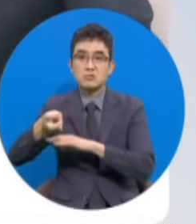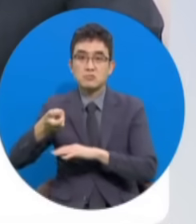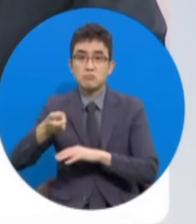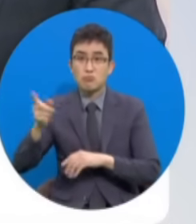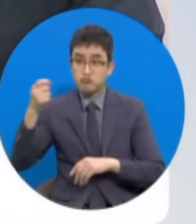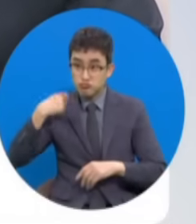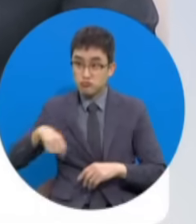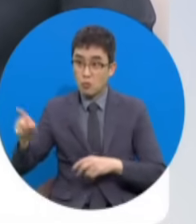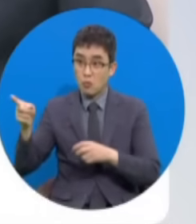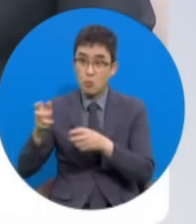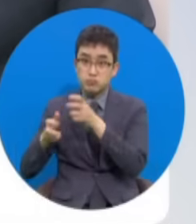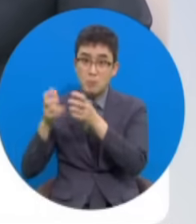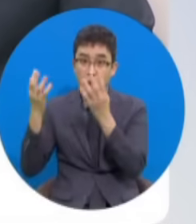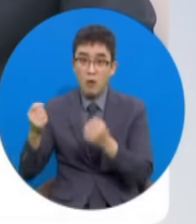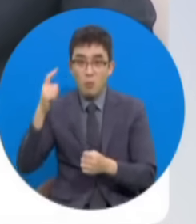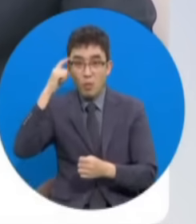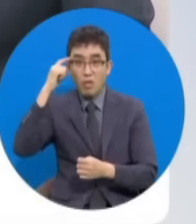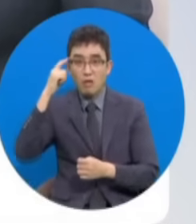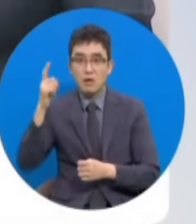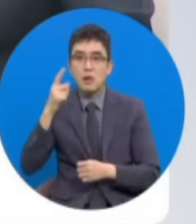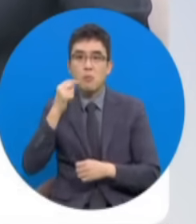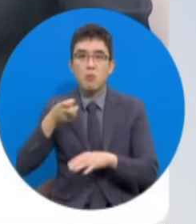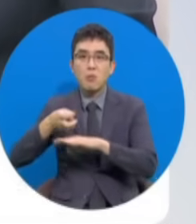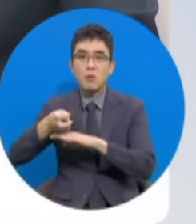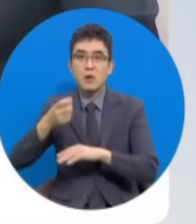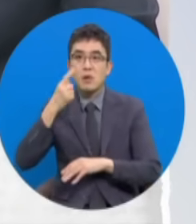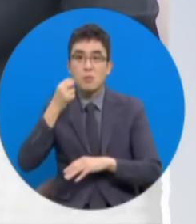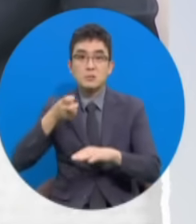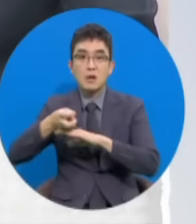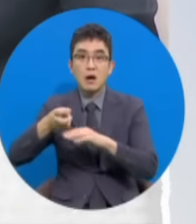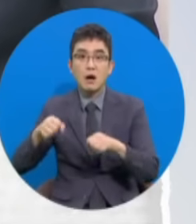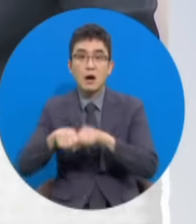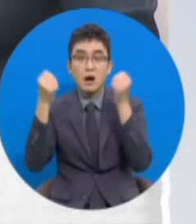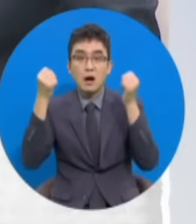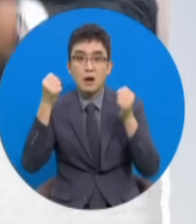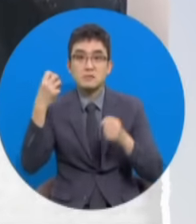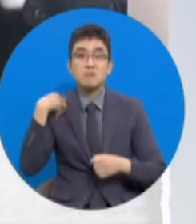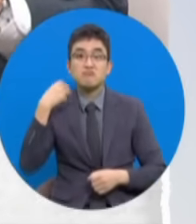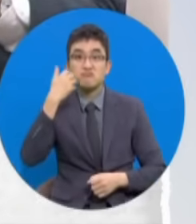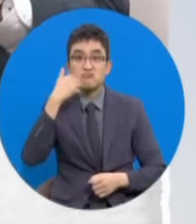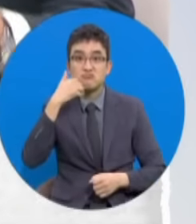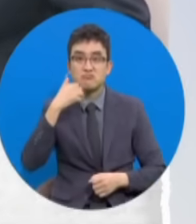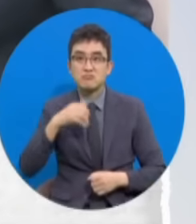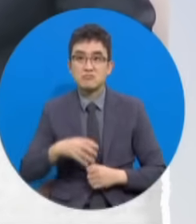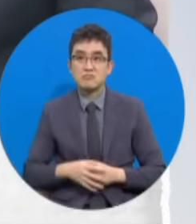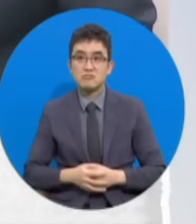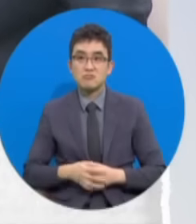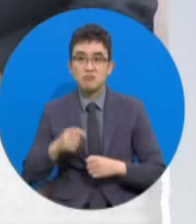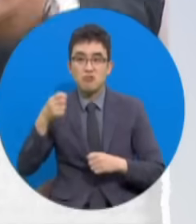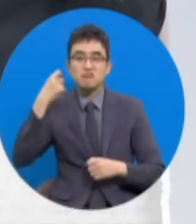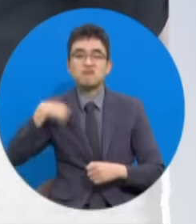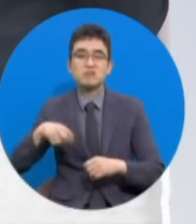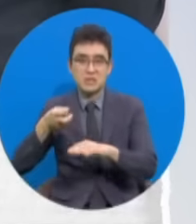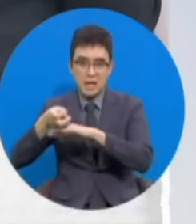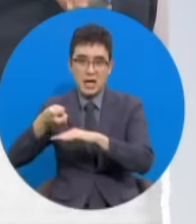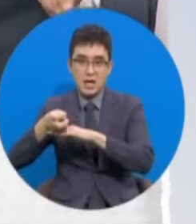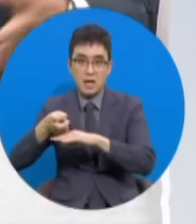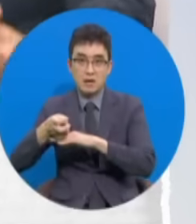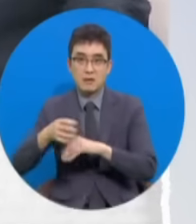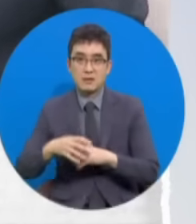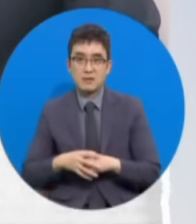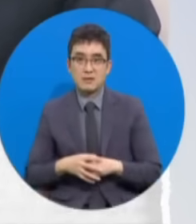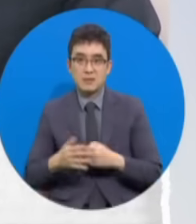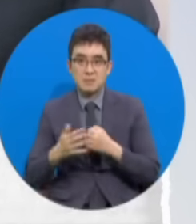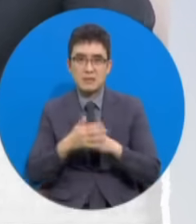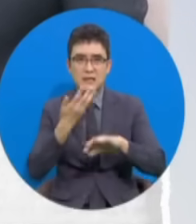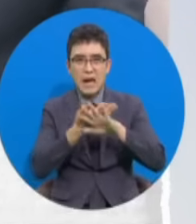그런데 중국 사람이 이렇게 얘기해서 일본 차 고장 나면 누가 책임집니까? 중국 차가. 그렇기 때문에 성능 좋은 일본 차를